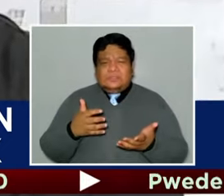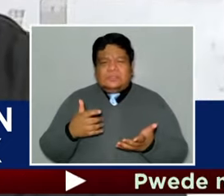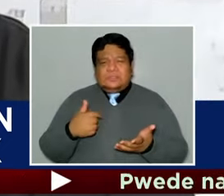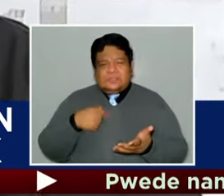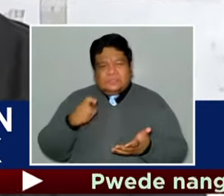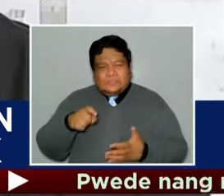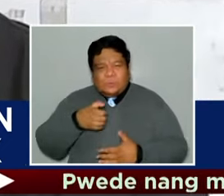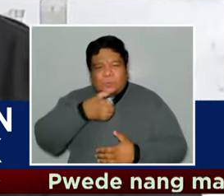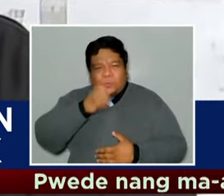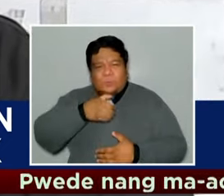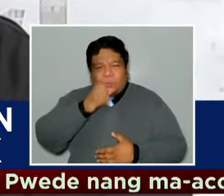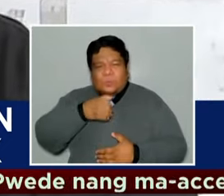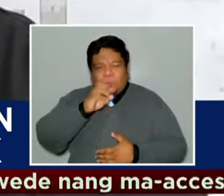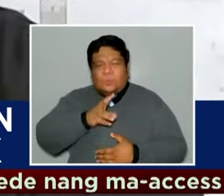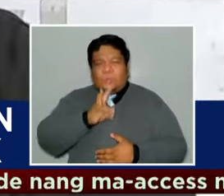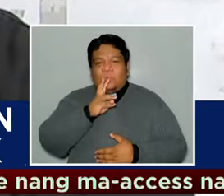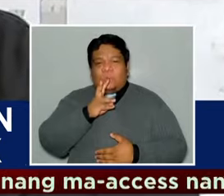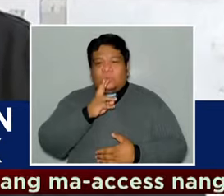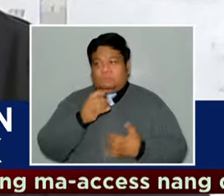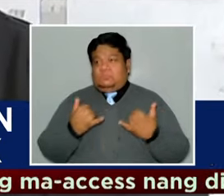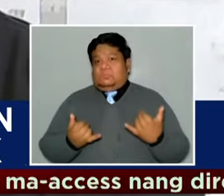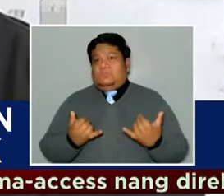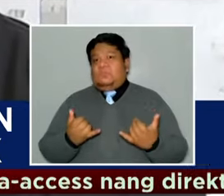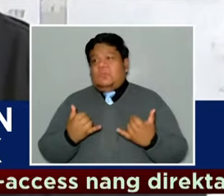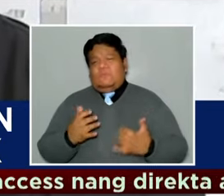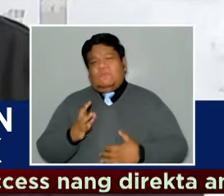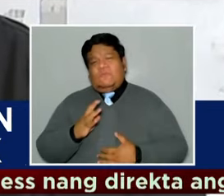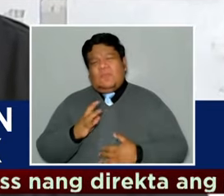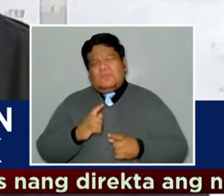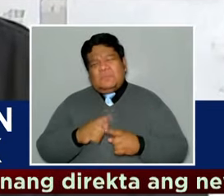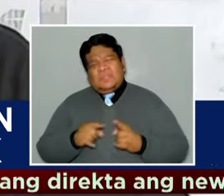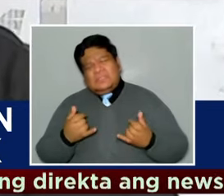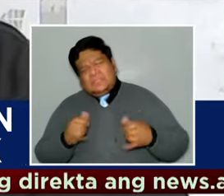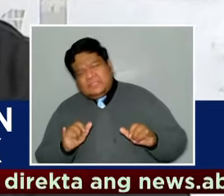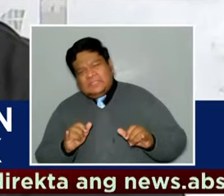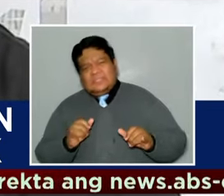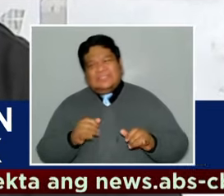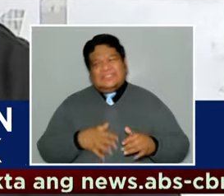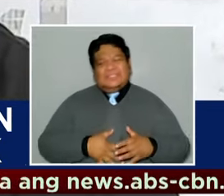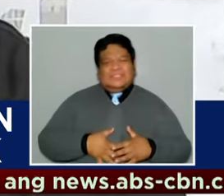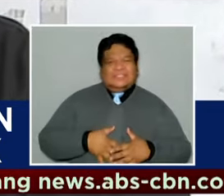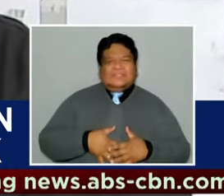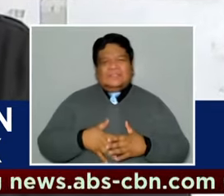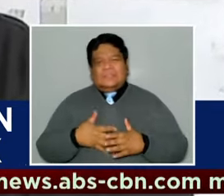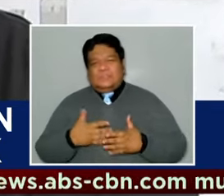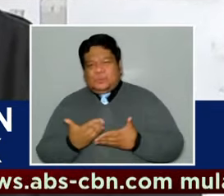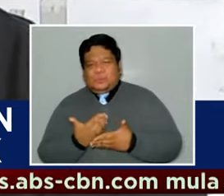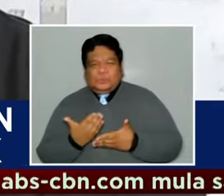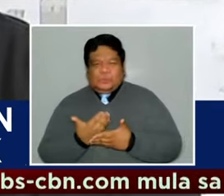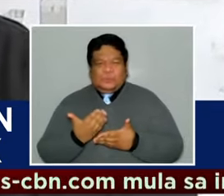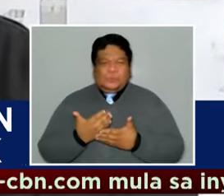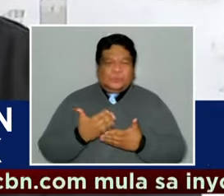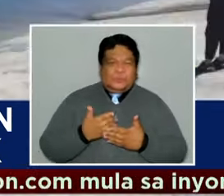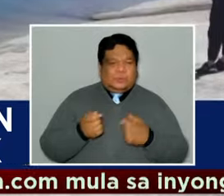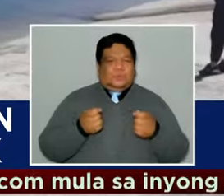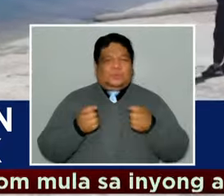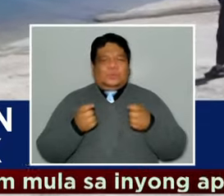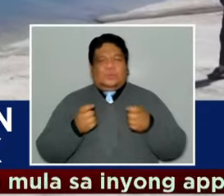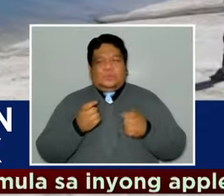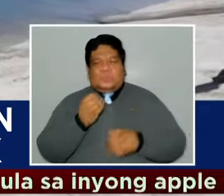tubig. Medyo okay naman na pero may urges pa rin kasi parang bago pa lang . Kaya control pa rin ako sa food and